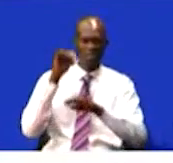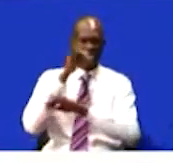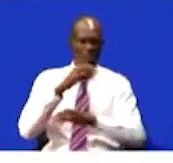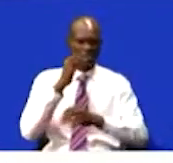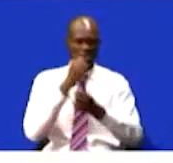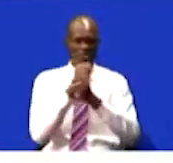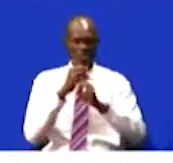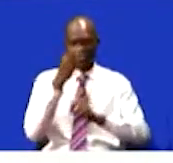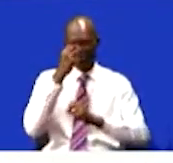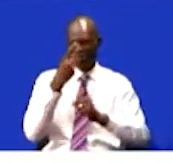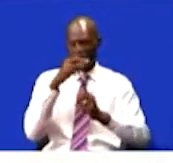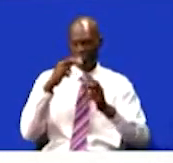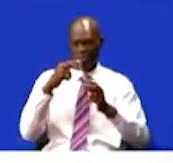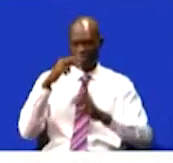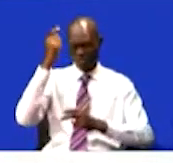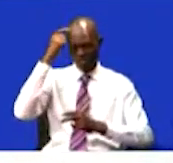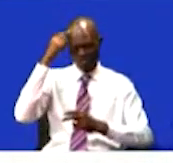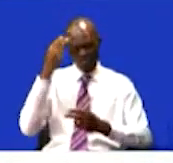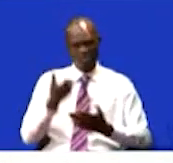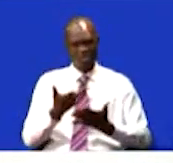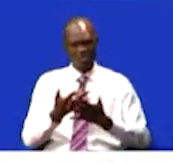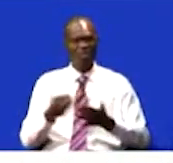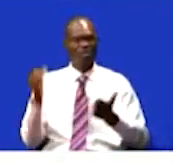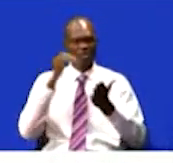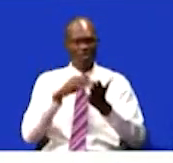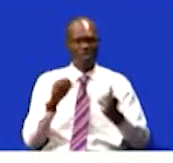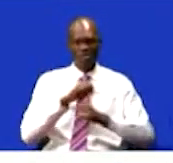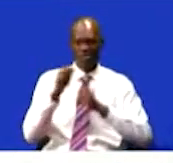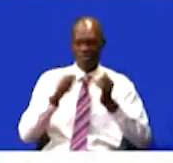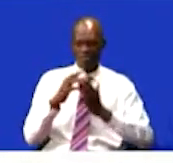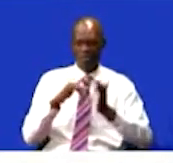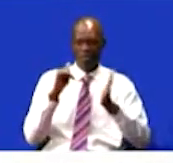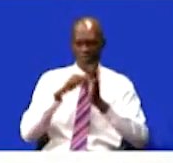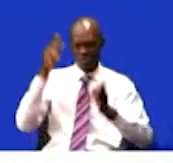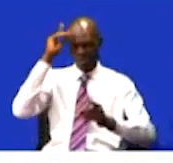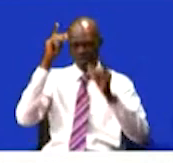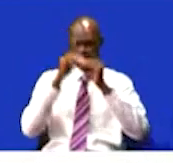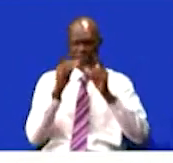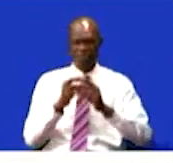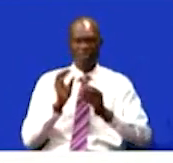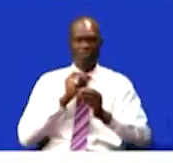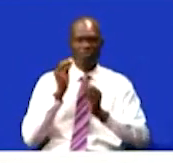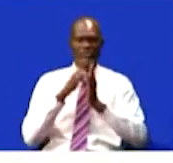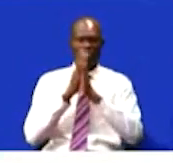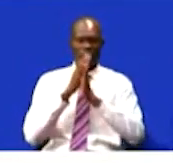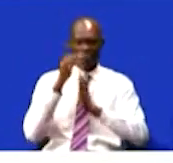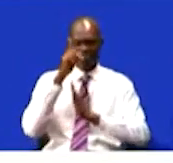William Ruto mondo pari diriyo okang' makamano. Justice Adoyo nigi ler mathoth.